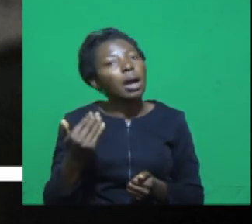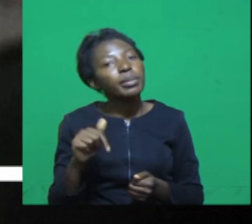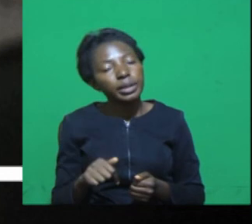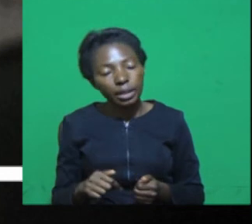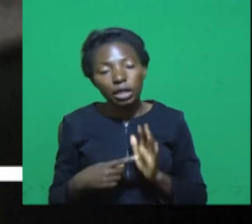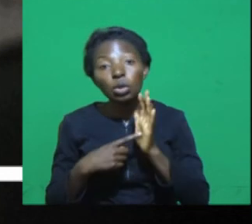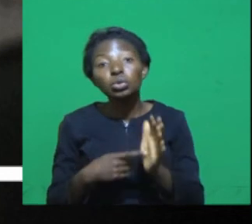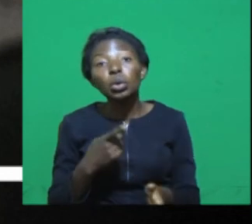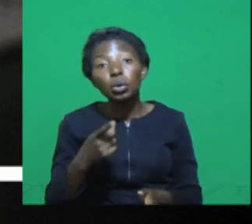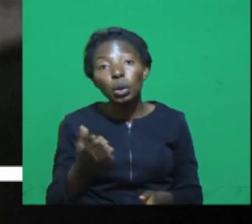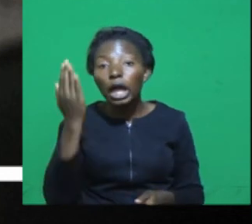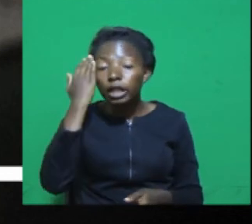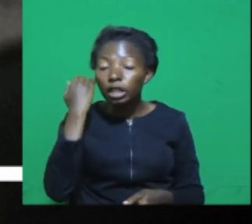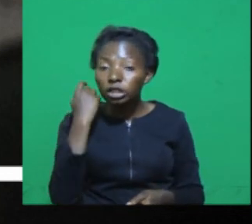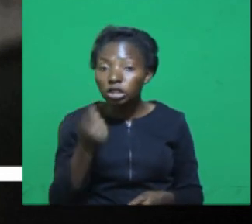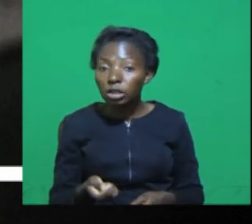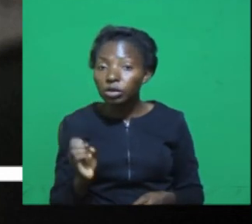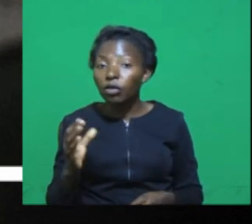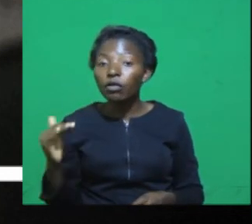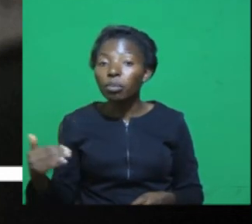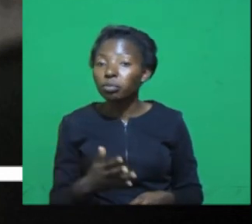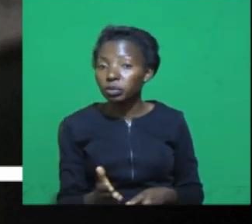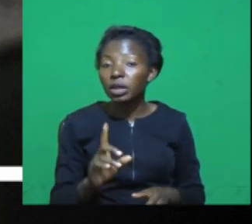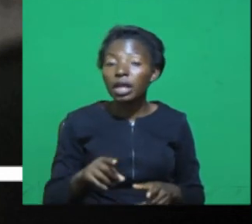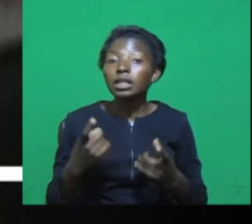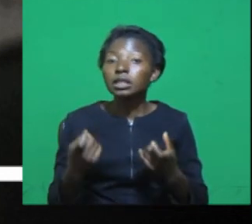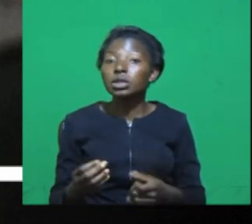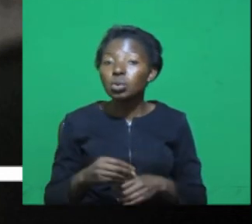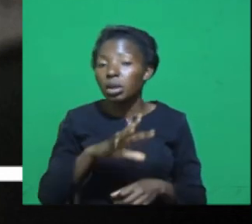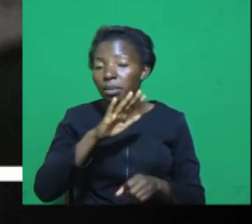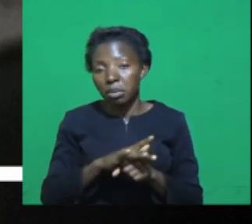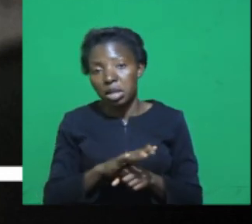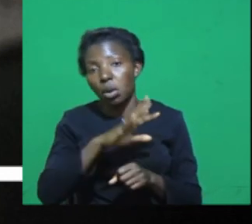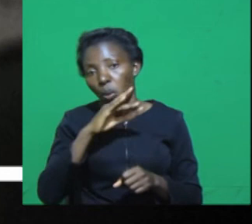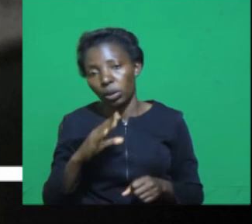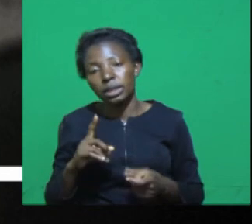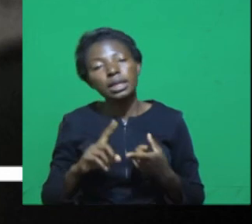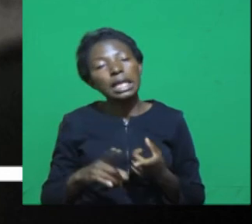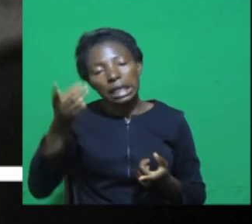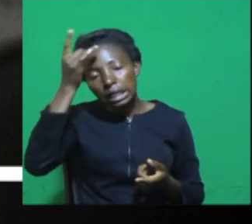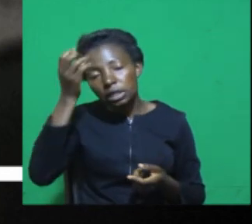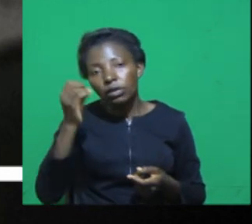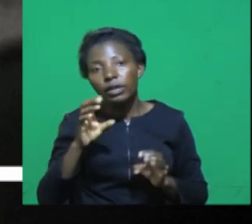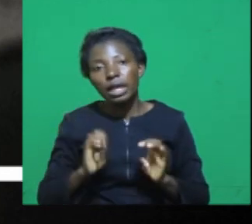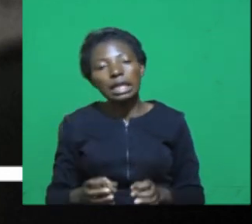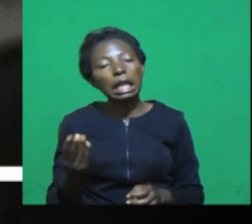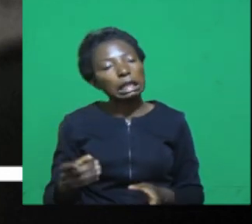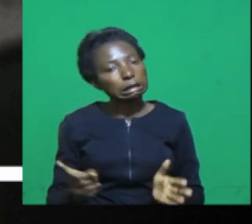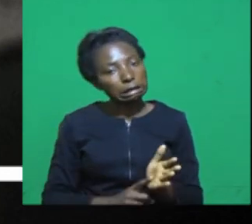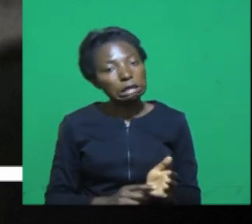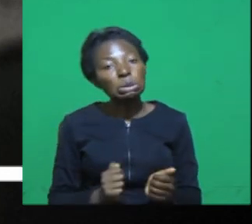pano ndichakuratidza kutongwa kwemhombwe huru inogara pamusoro pemvura zhinji. Madzimambo enyika akaita upombwe